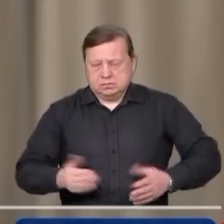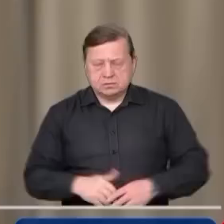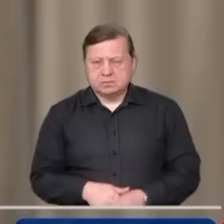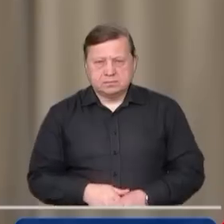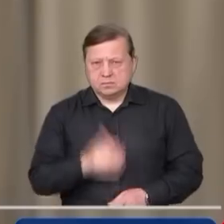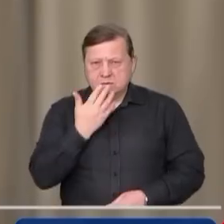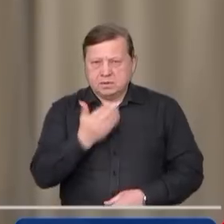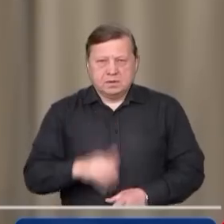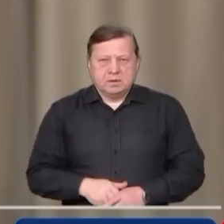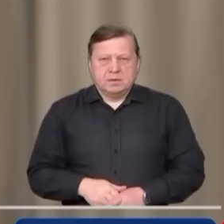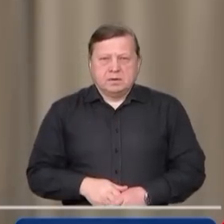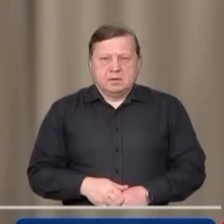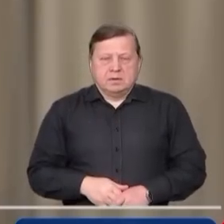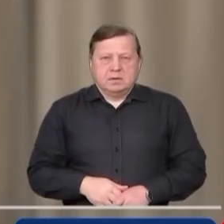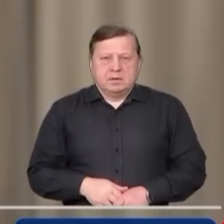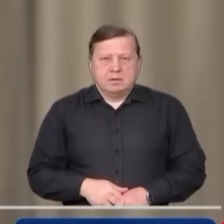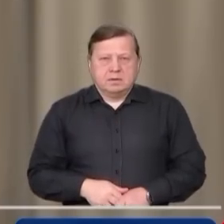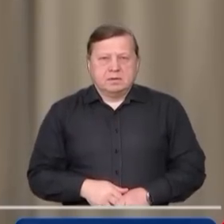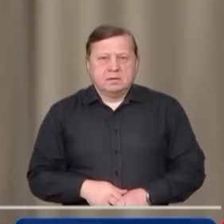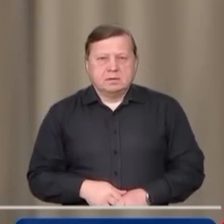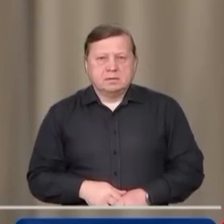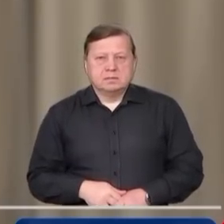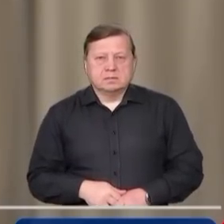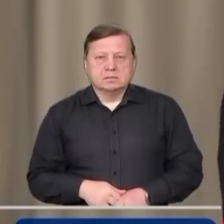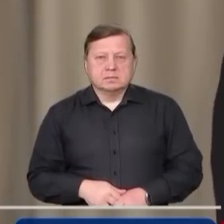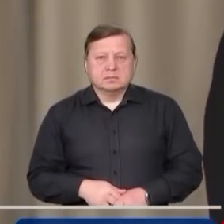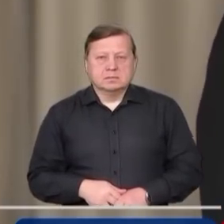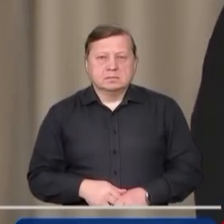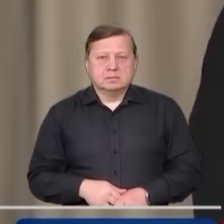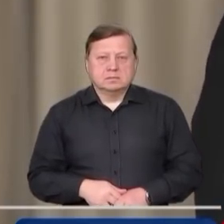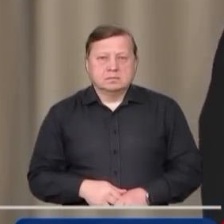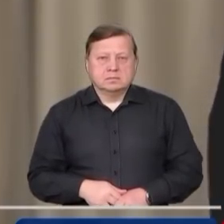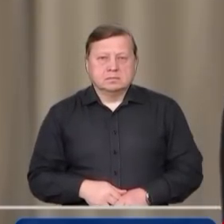to ten termin odblokowanie nie jest tutaj dla mnie